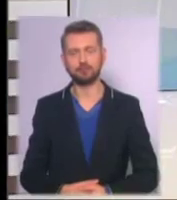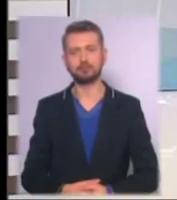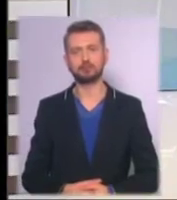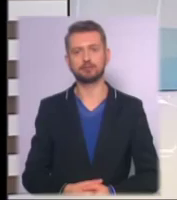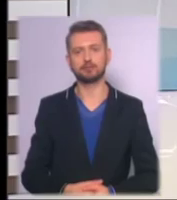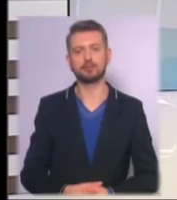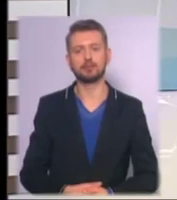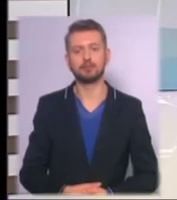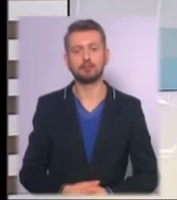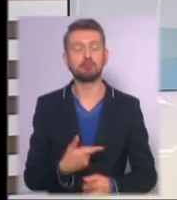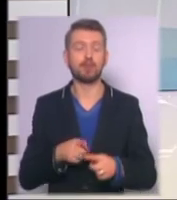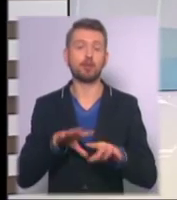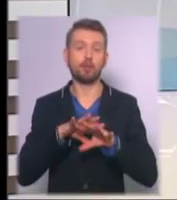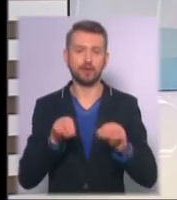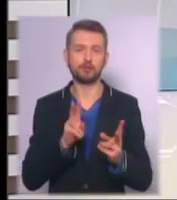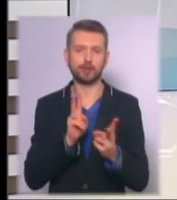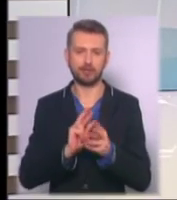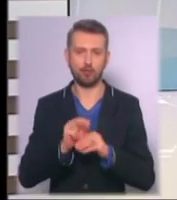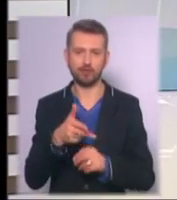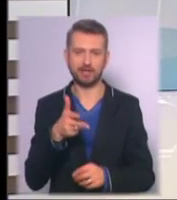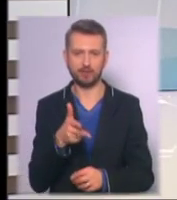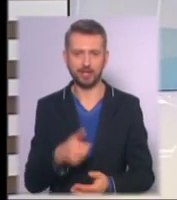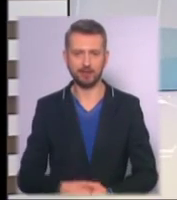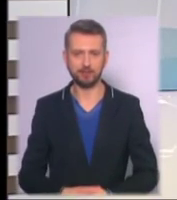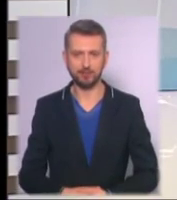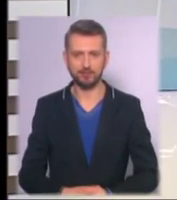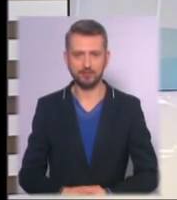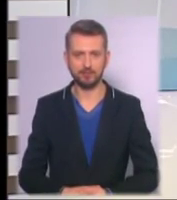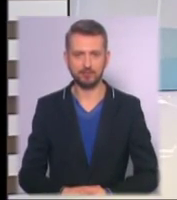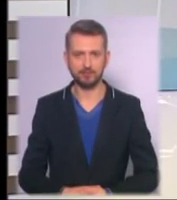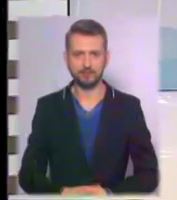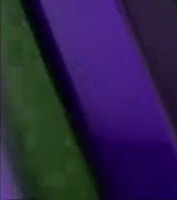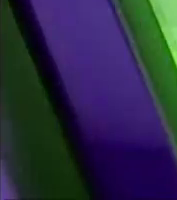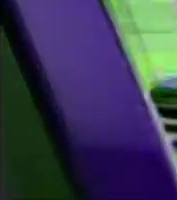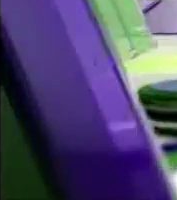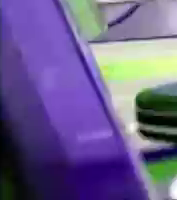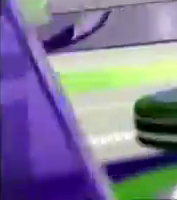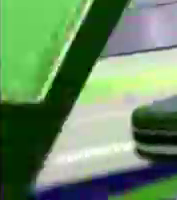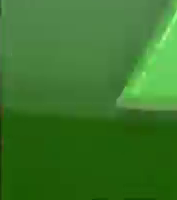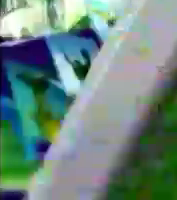Ну що ж, на цьому все. Дякую вам за увагу. Thank you.